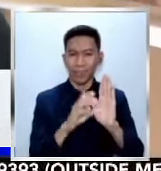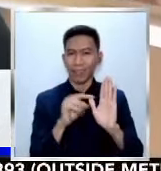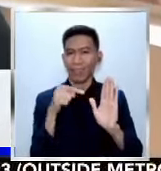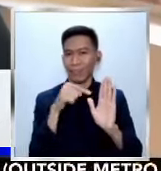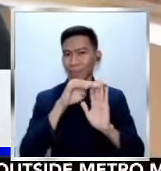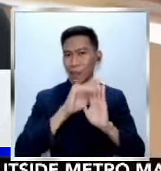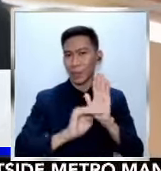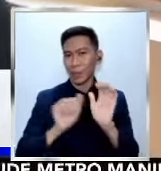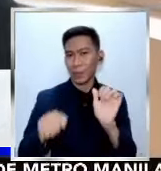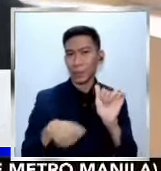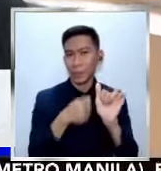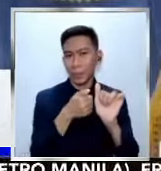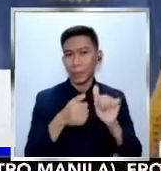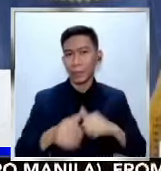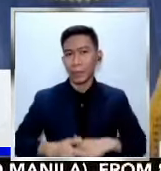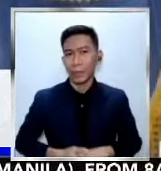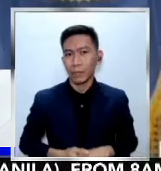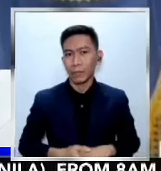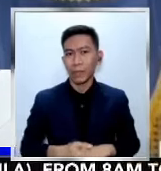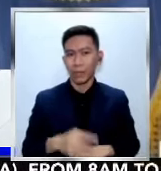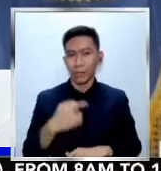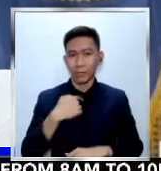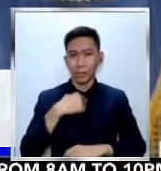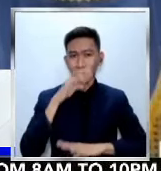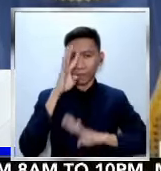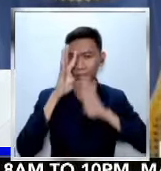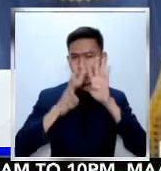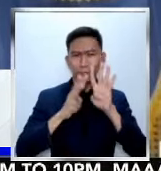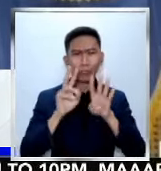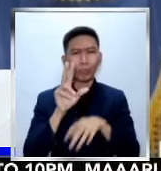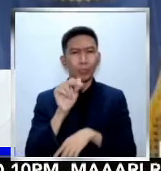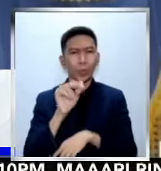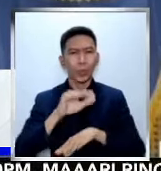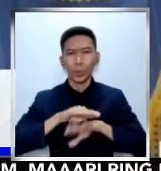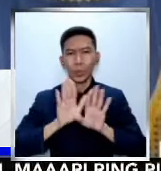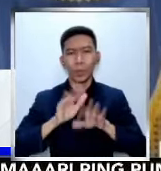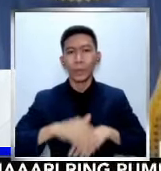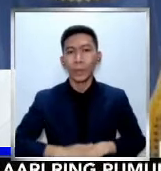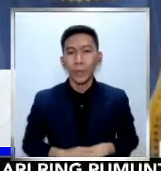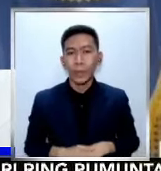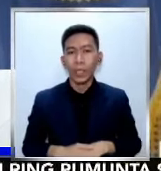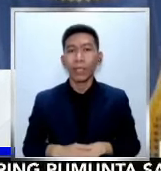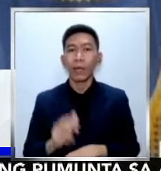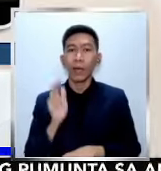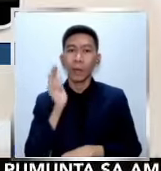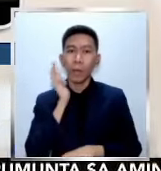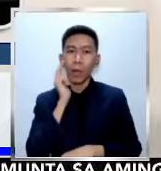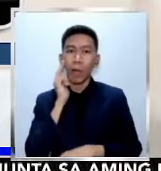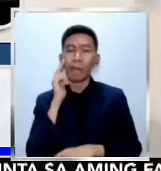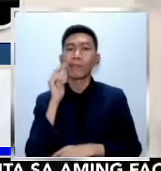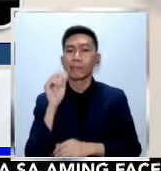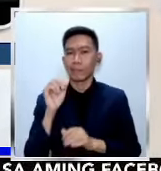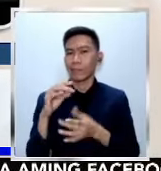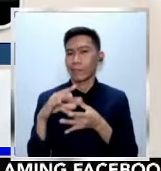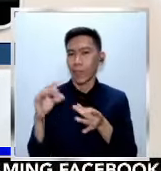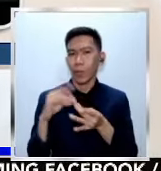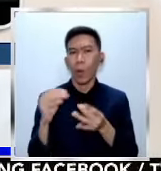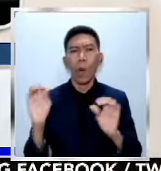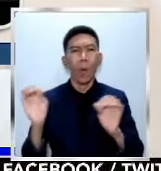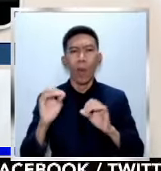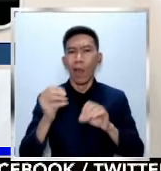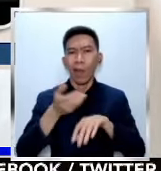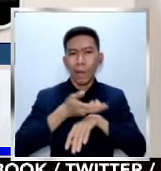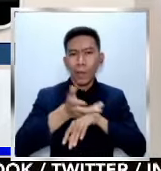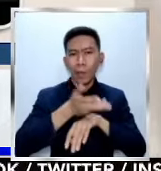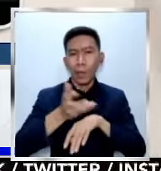Hindi namin gawa-gawa yun. Muli na may ginit ng Pangulo na walang anomalya sa naging deal ng gobyerno sa Pharmaly. Sang-ayon nga raw siya sa panawagan